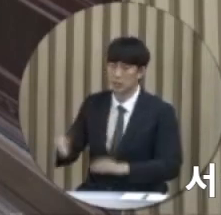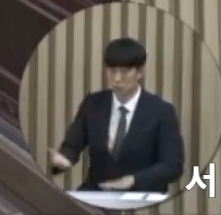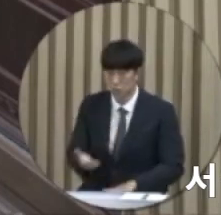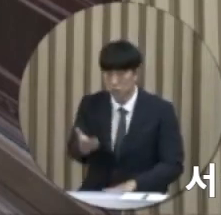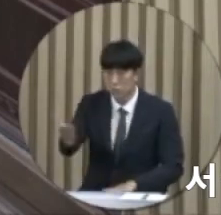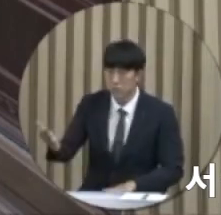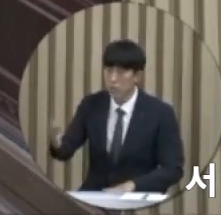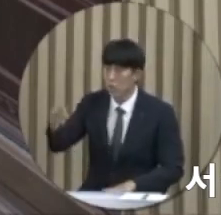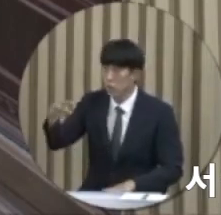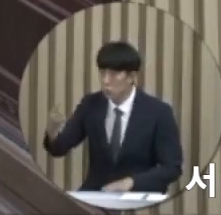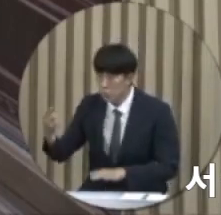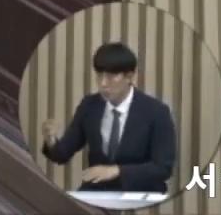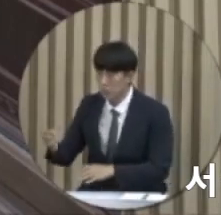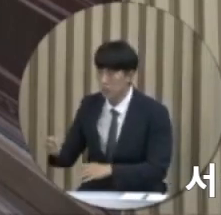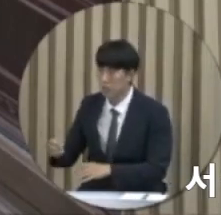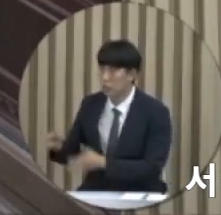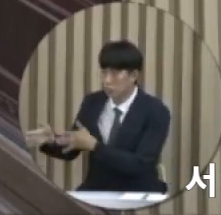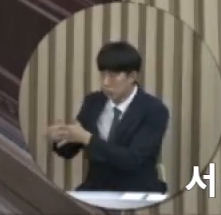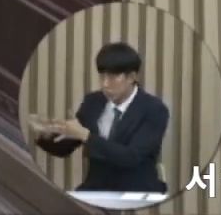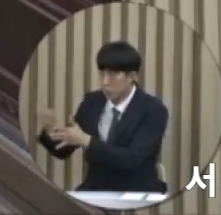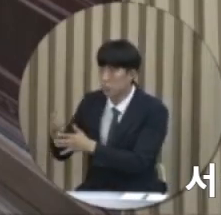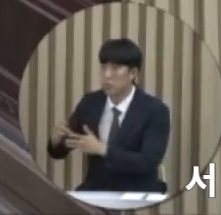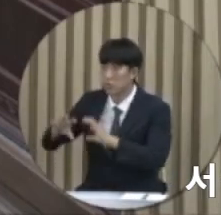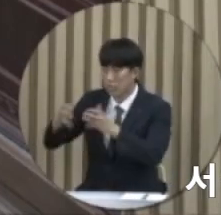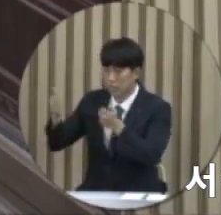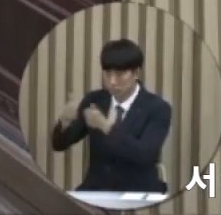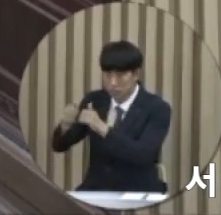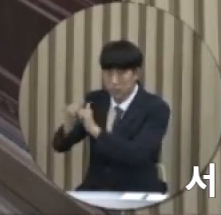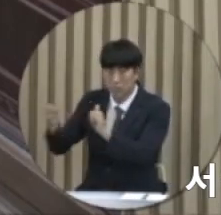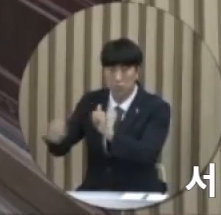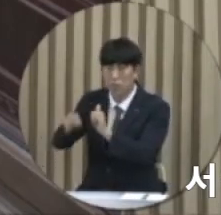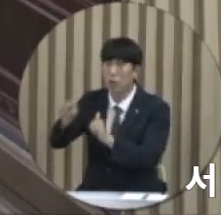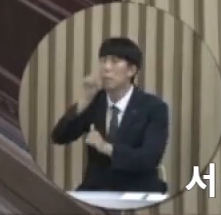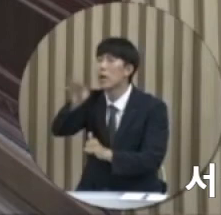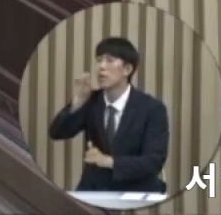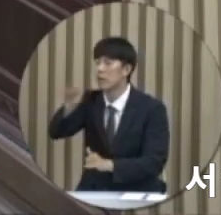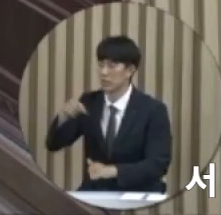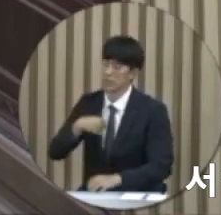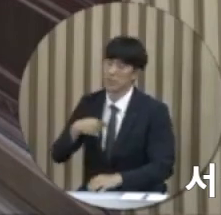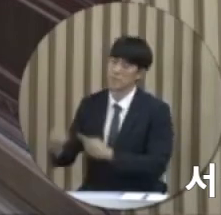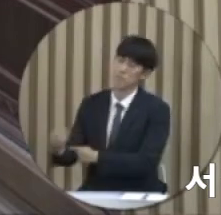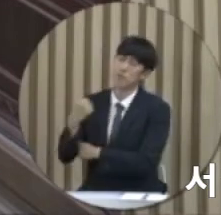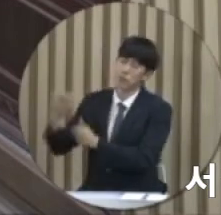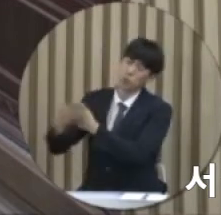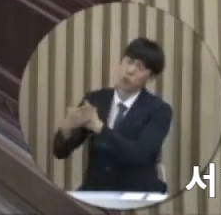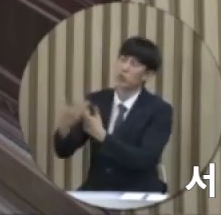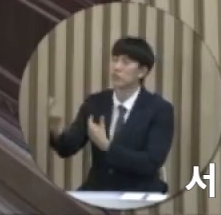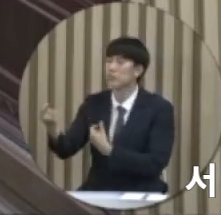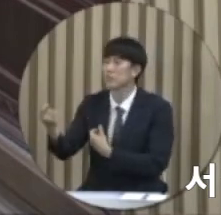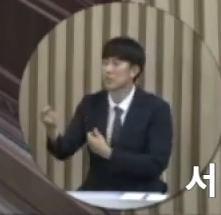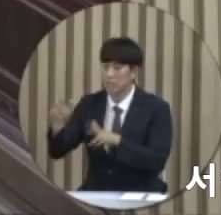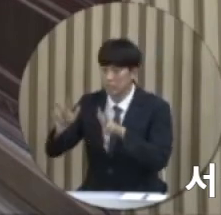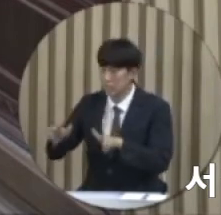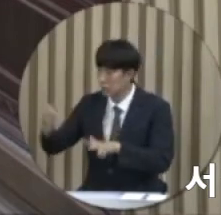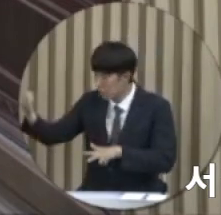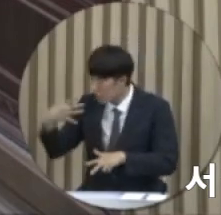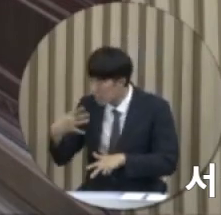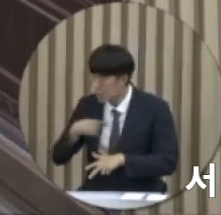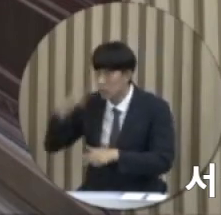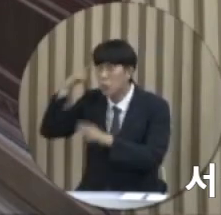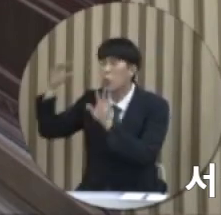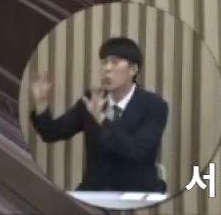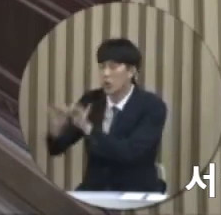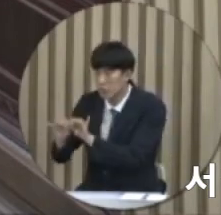뭐 도의원이든가 국회의원한테 얘기를 하는 게 저한테 큰 힘이 된다고 생각합니다. 지금처럼 말씀해 주셔서 공감대를